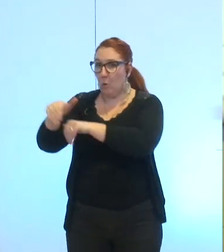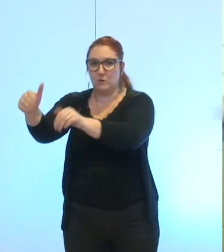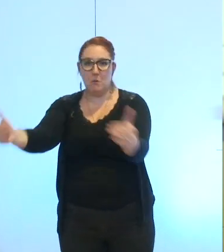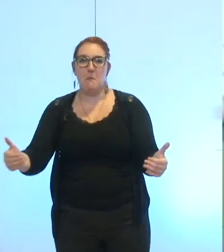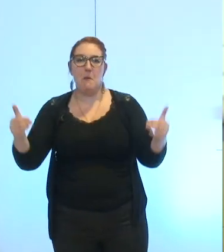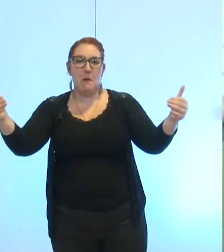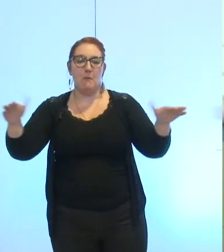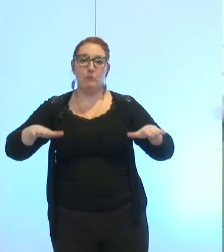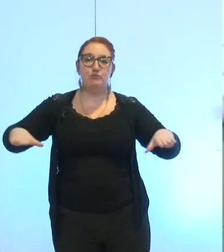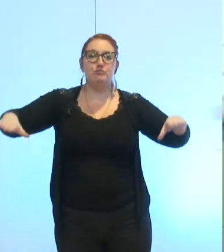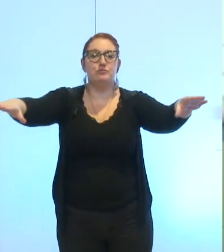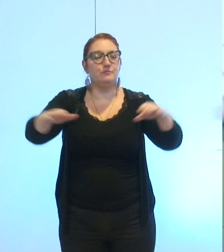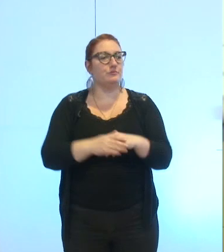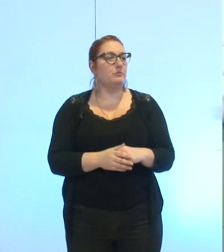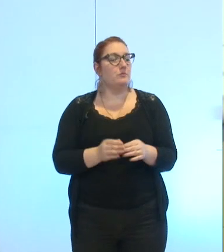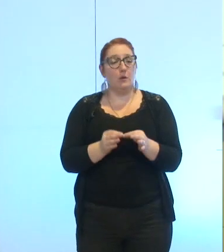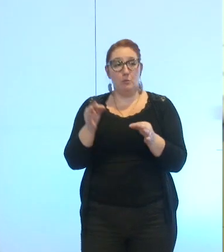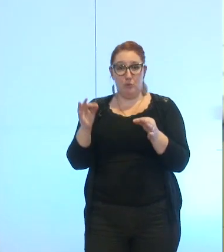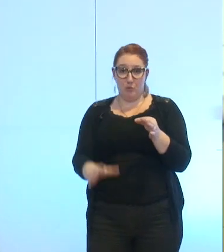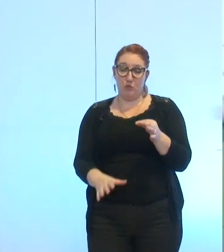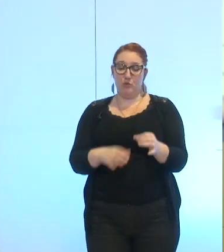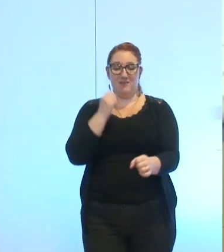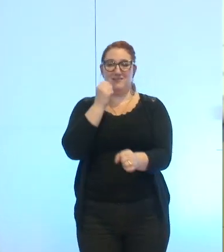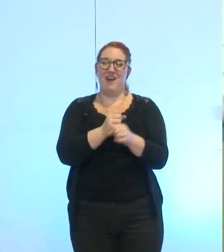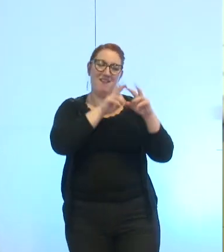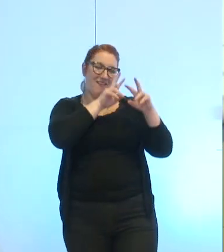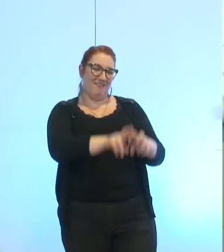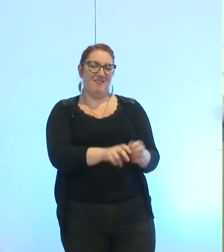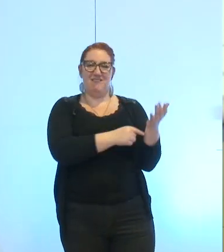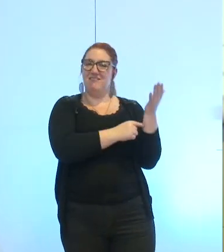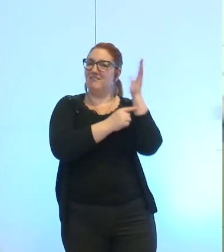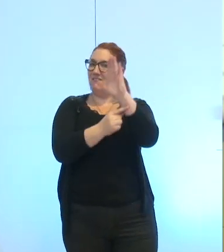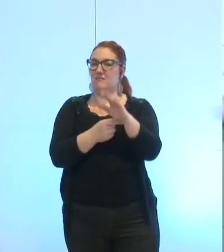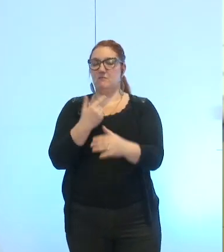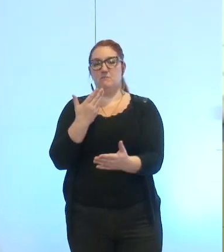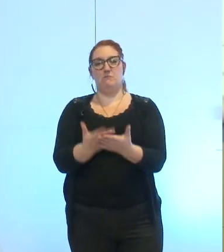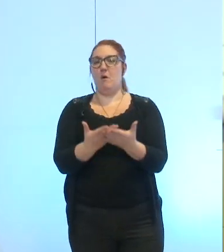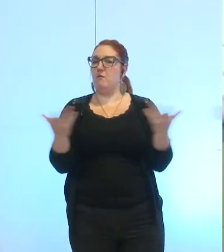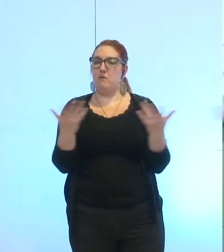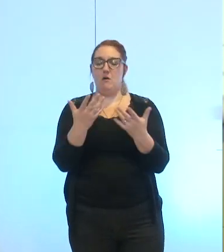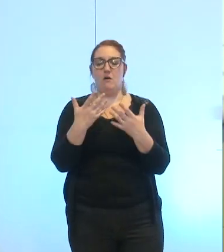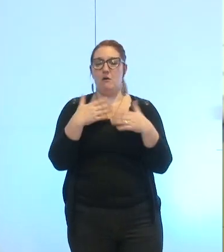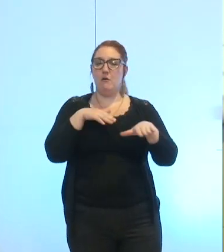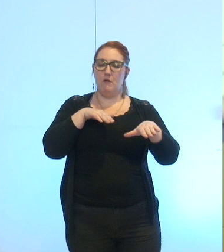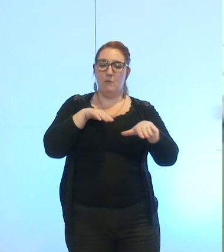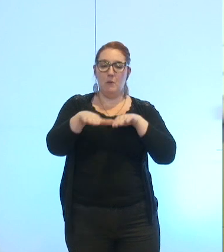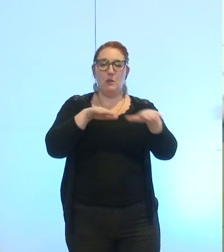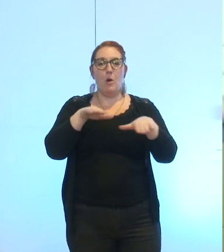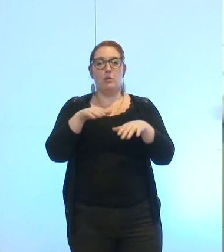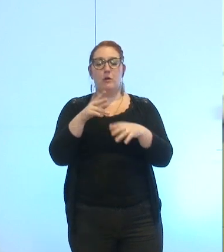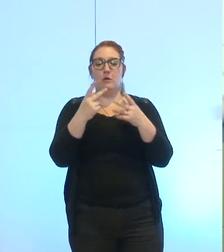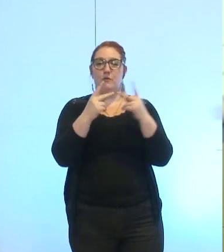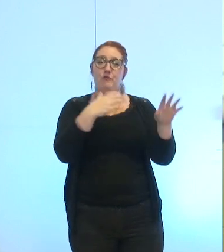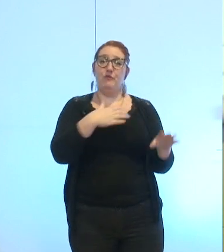conclure ce travail met en évidence les choix politiques et les moyens de la ville peut-être était-il prévu de faire